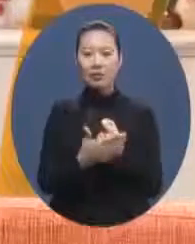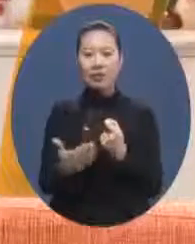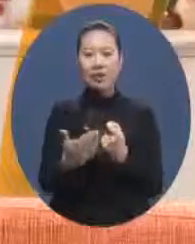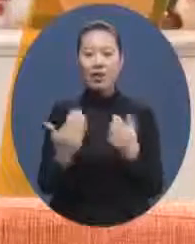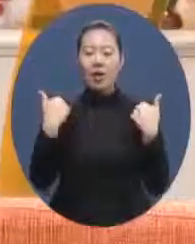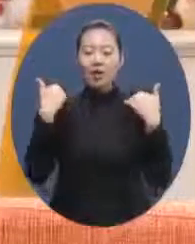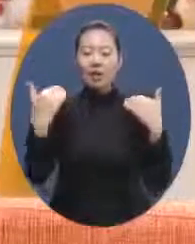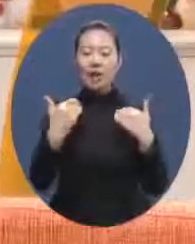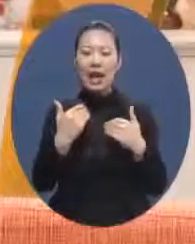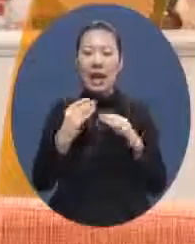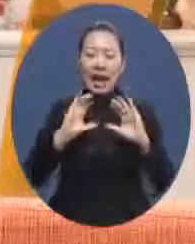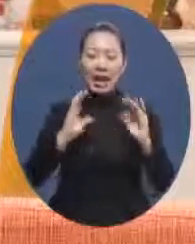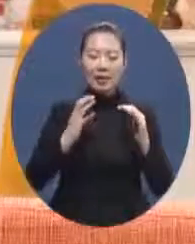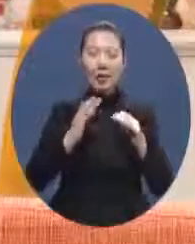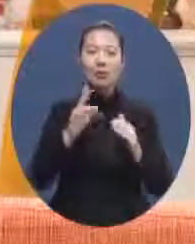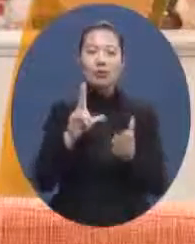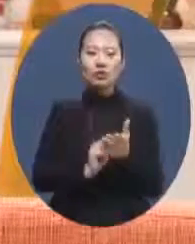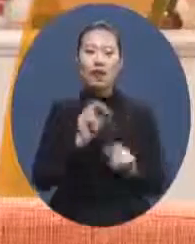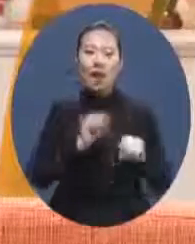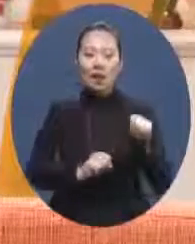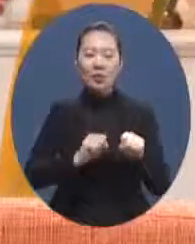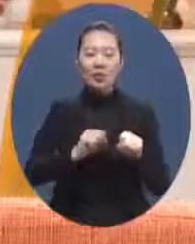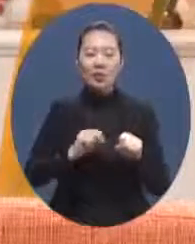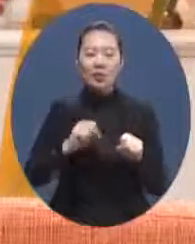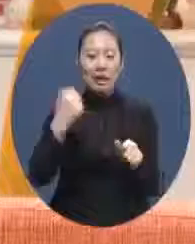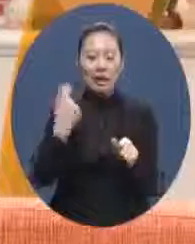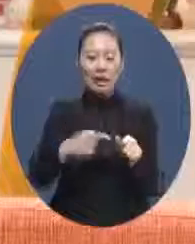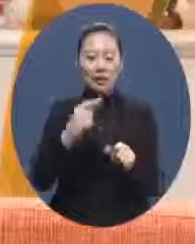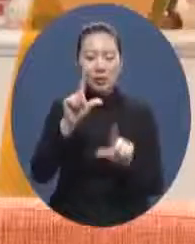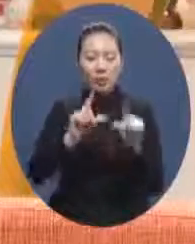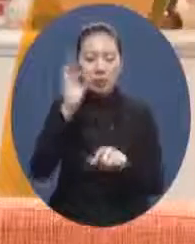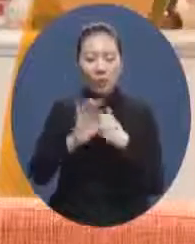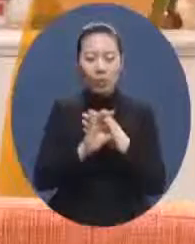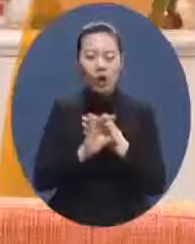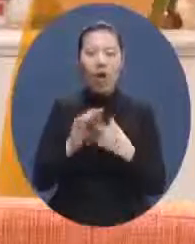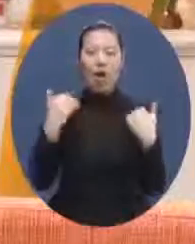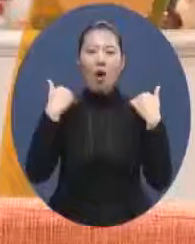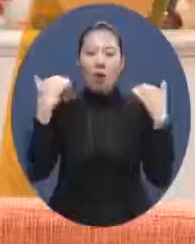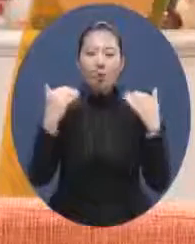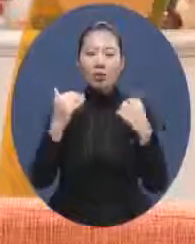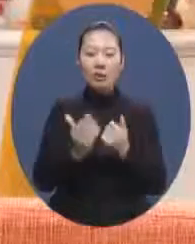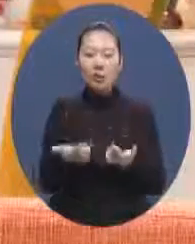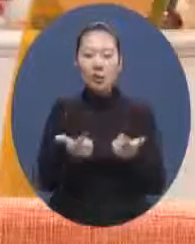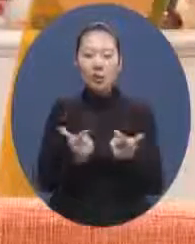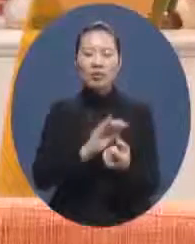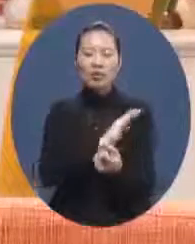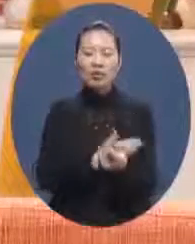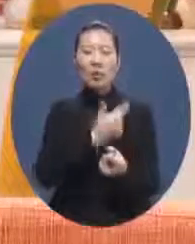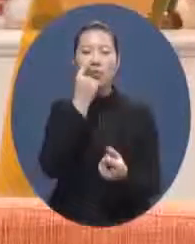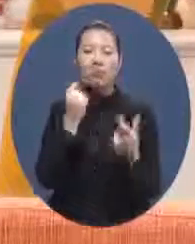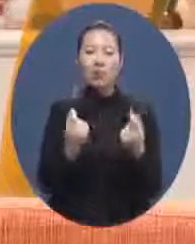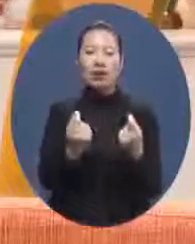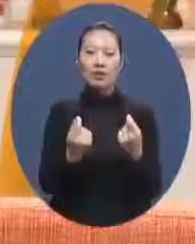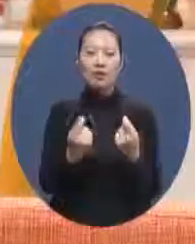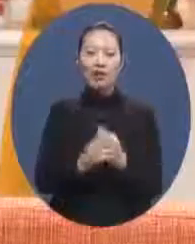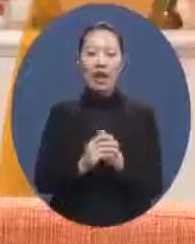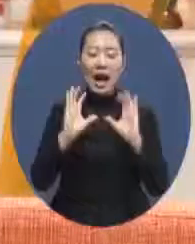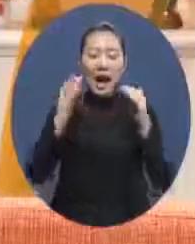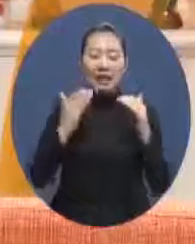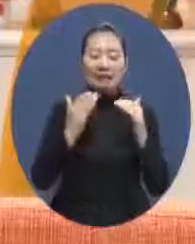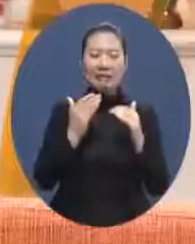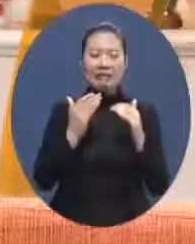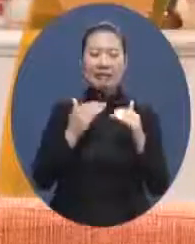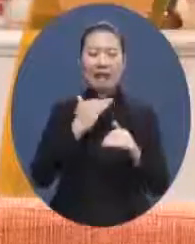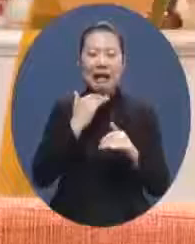방식을 보면 가끔 어른들이 좀 융통성이 되게 떨어질 때가 있어요. 그러니까 아이들은 아직 어리단 말이에요. 그래서 아이가 문제